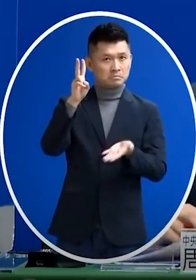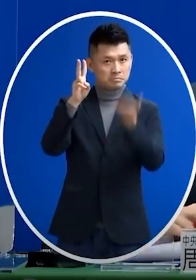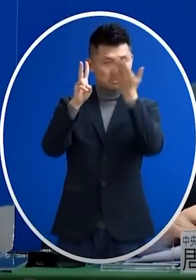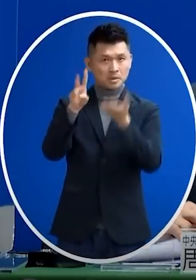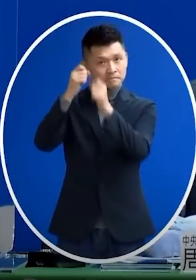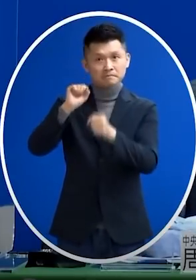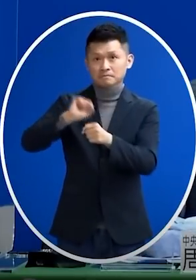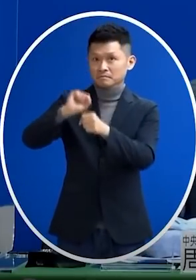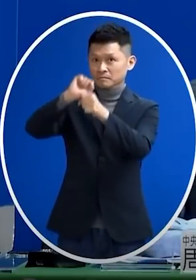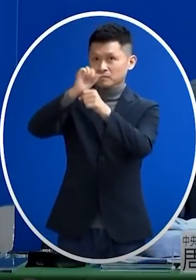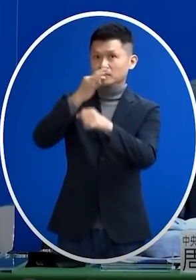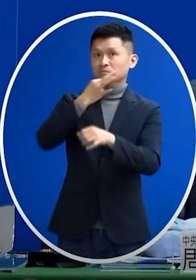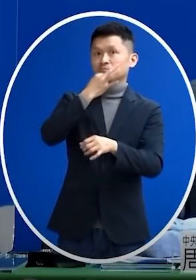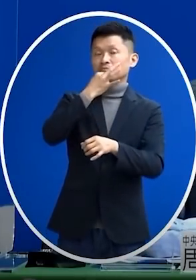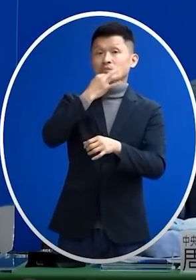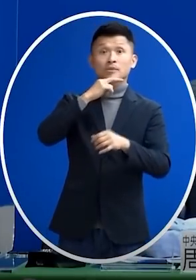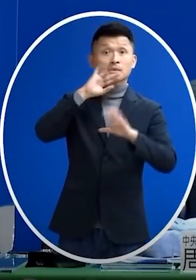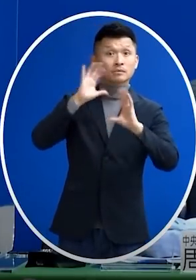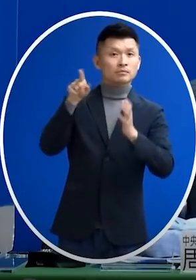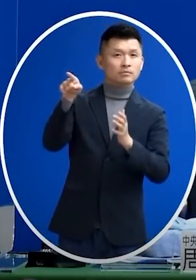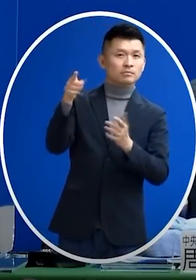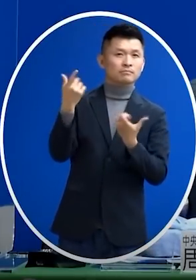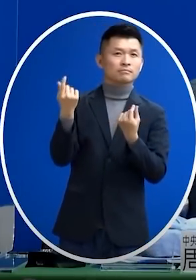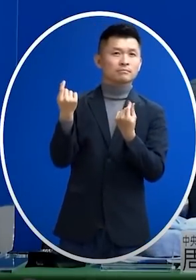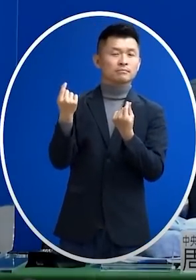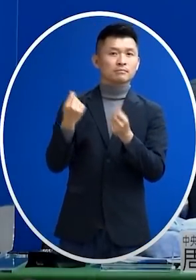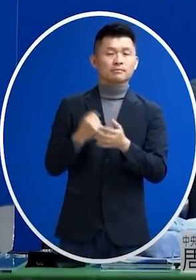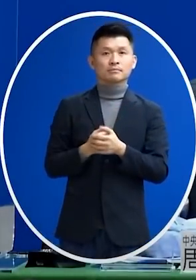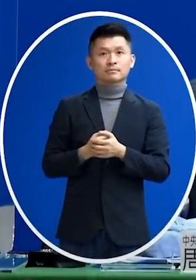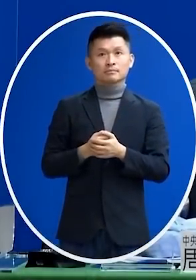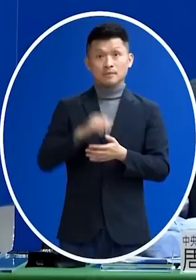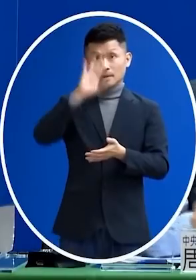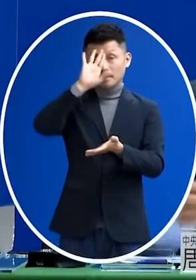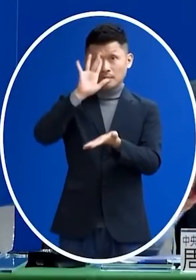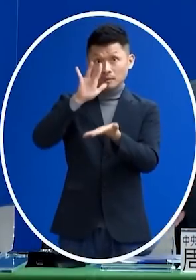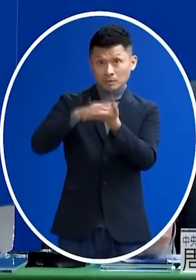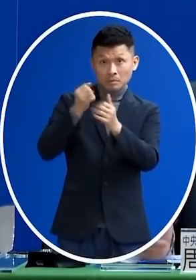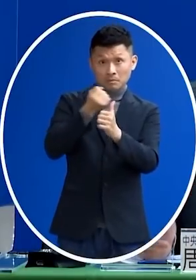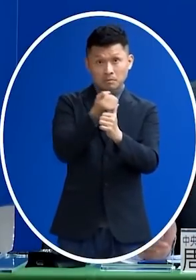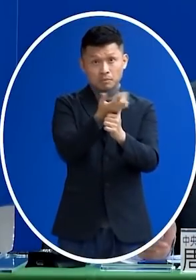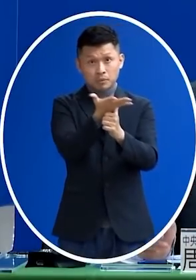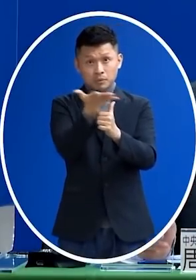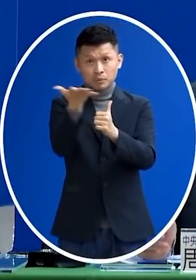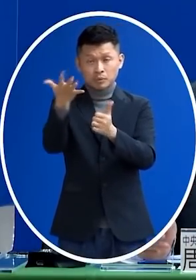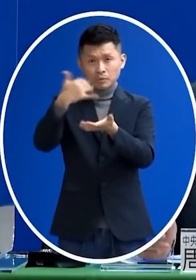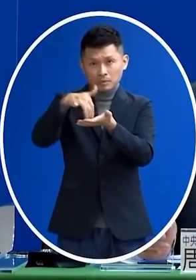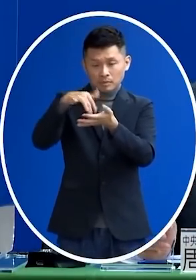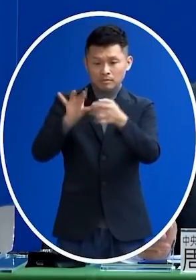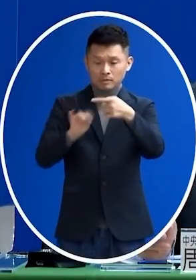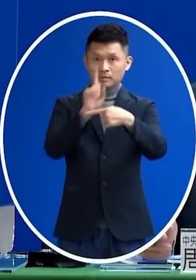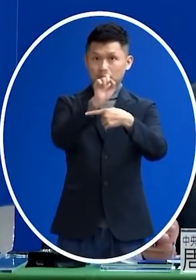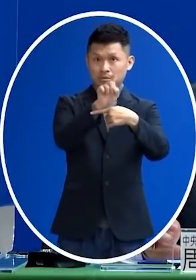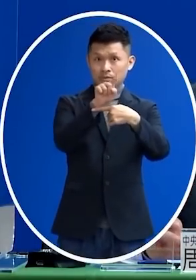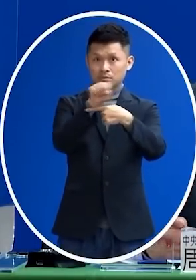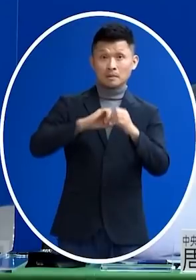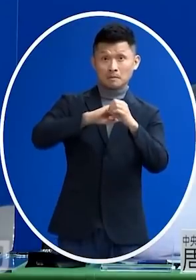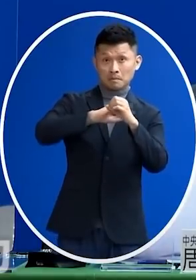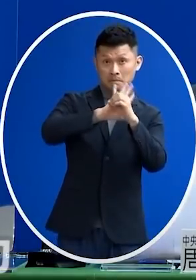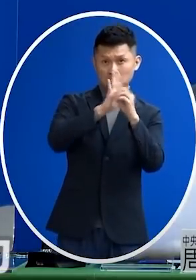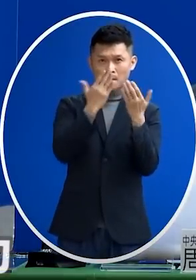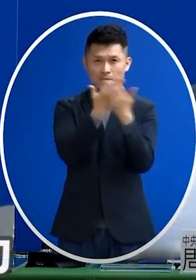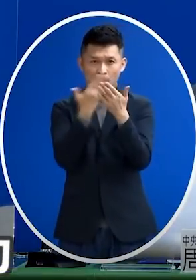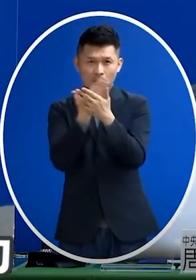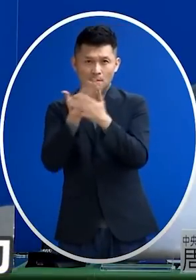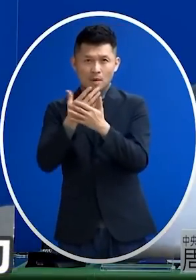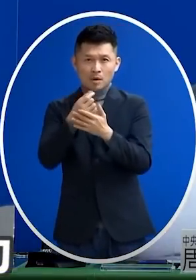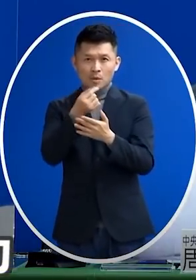的病例，特别在英国已经占到全国的这个病毒流行情形的11%到12%，传播